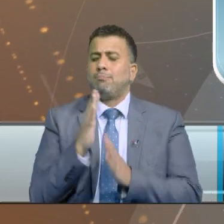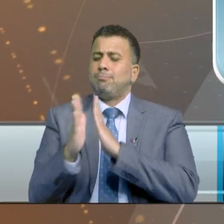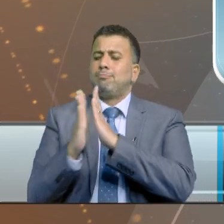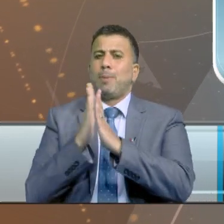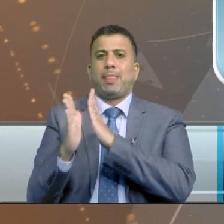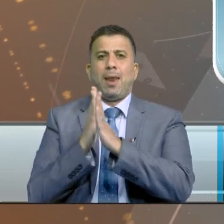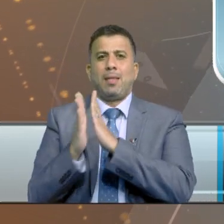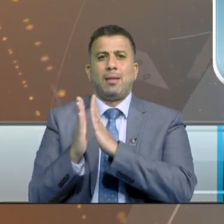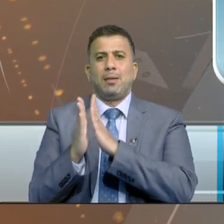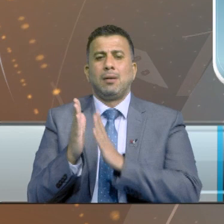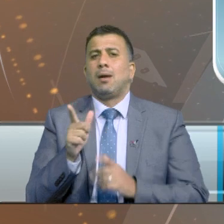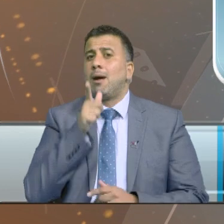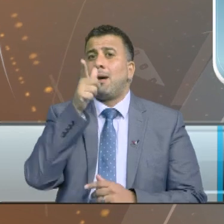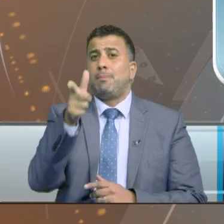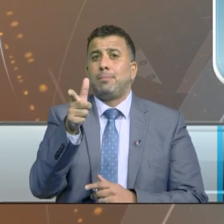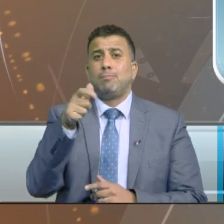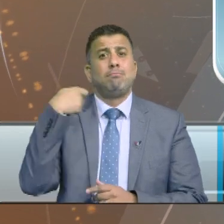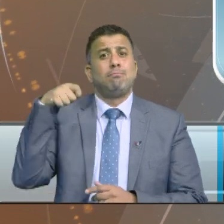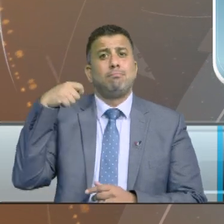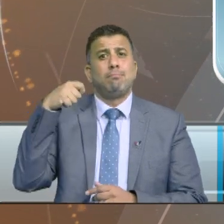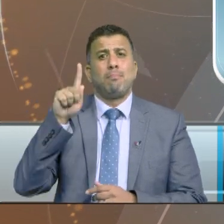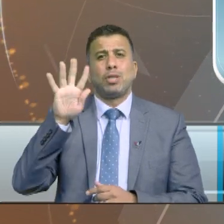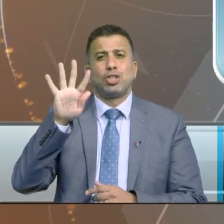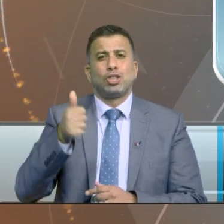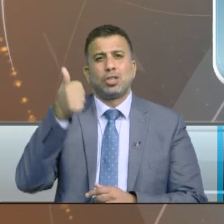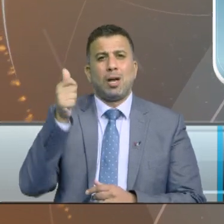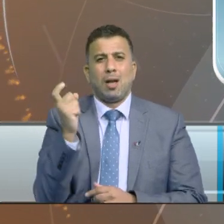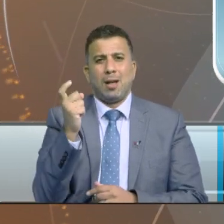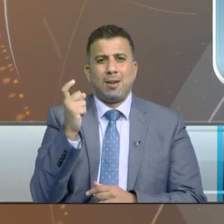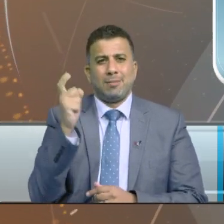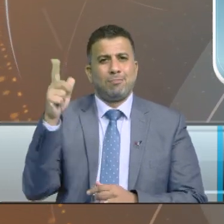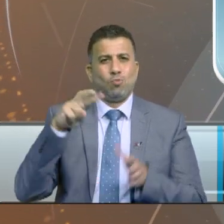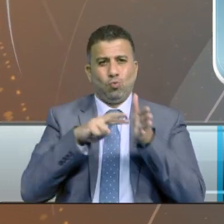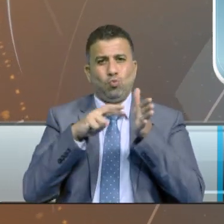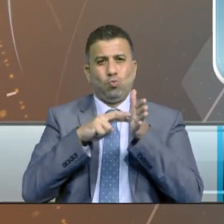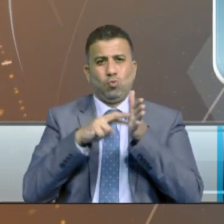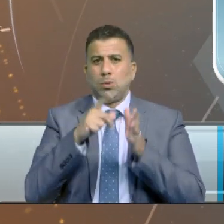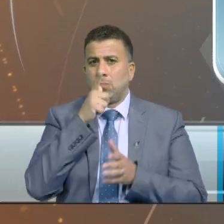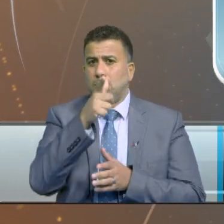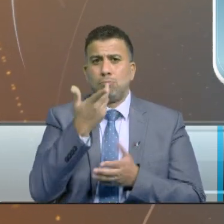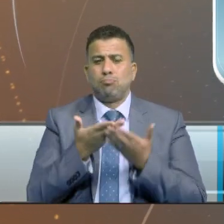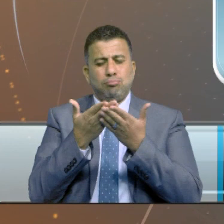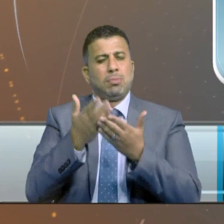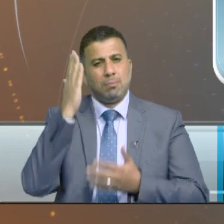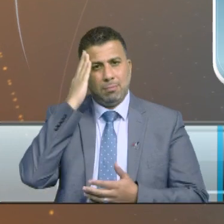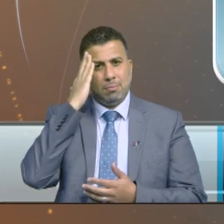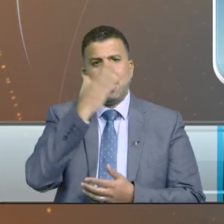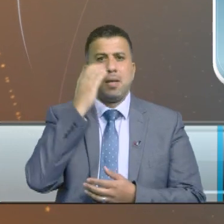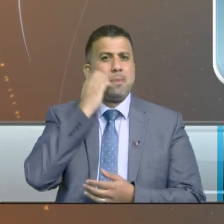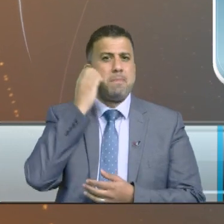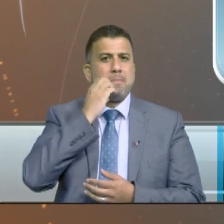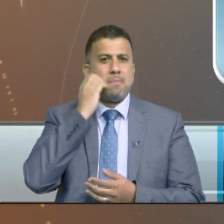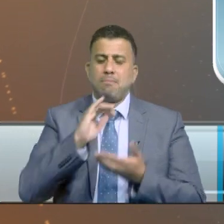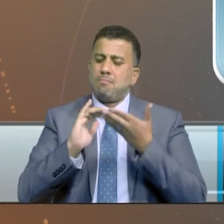مصالحهم المتبادله وعبر الرئيس بشار الاسد عن تقدير سوريا للدور الذي تقوم به دوله الامارات